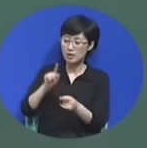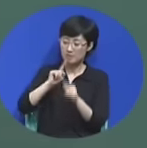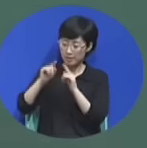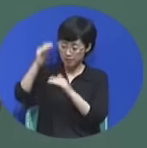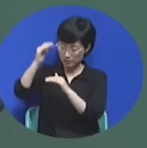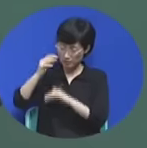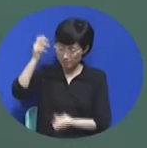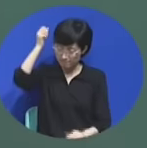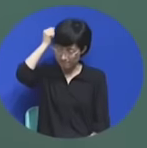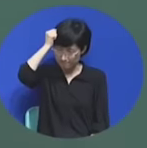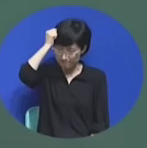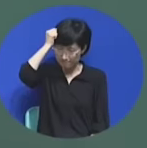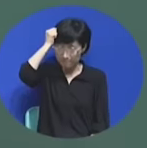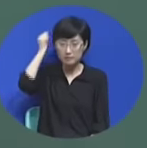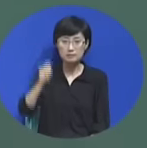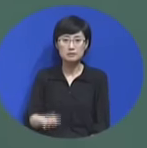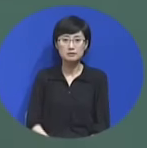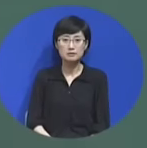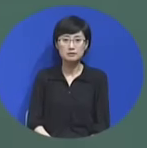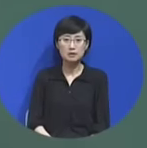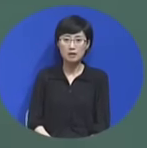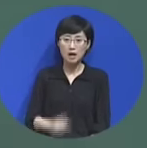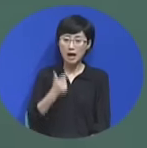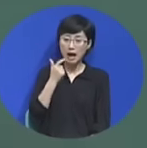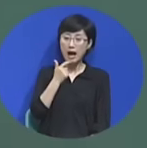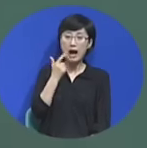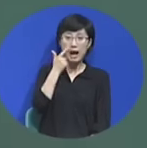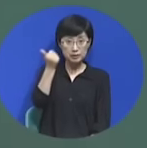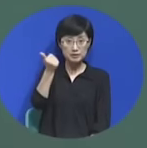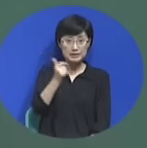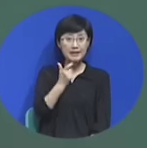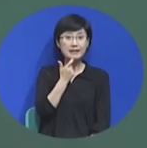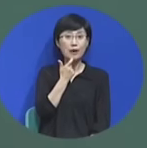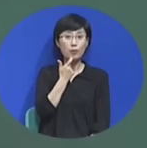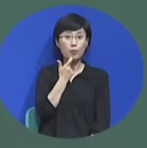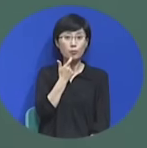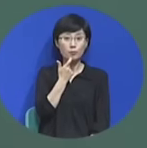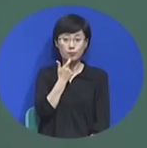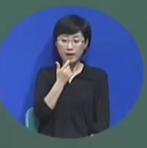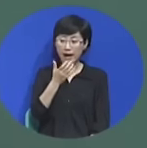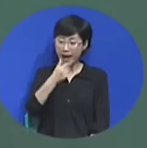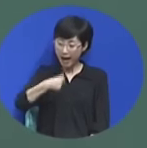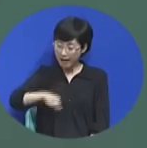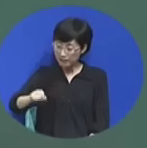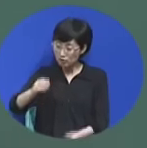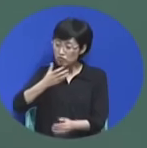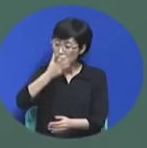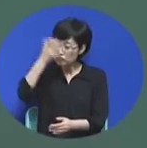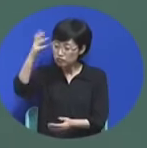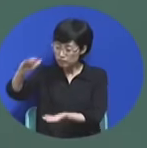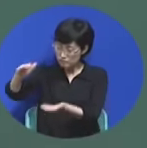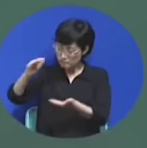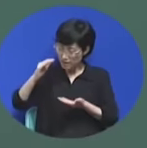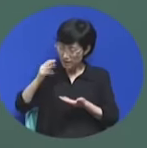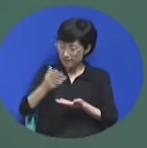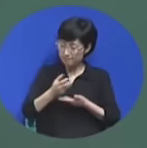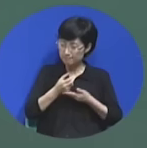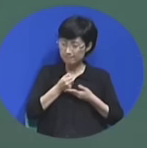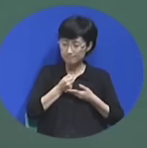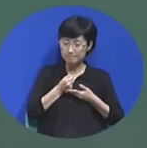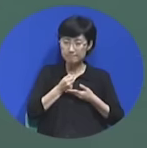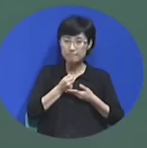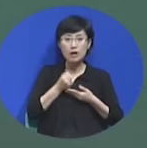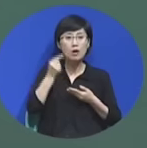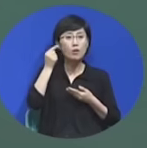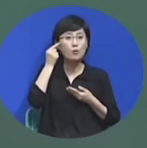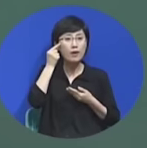간직했. 왜 간직했을까요? 但是父亲为什么要存在心里? 자기의 언약이